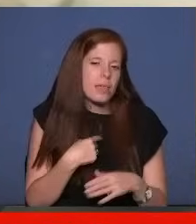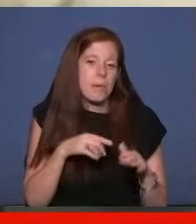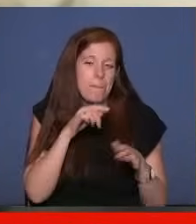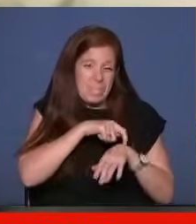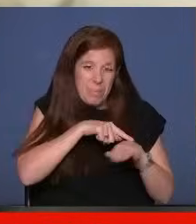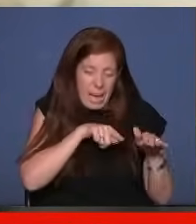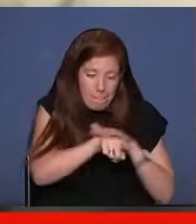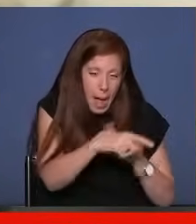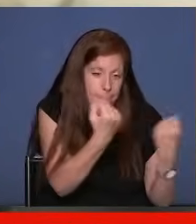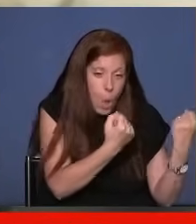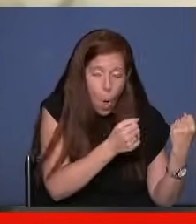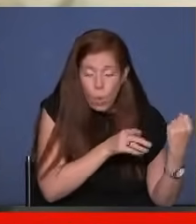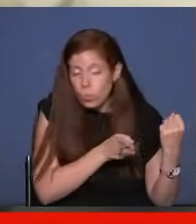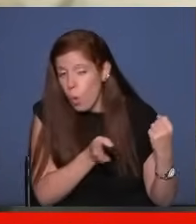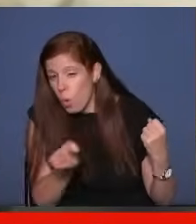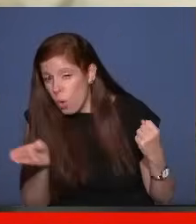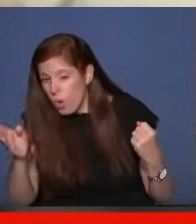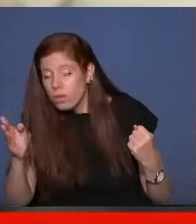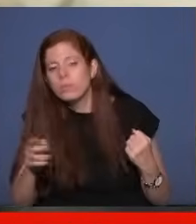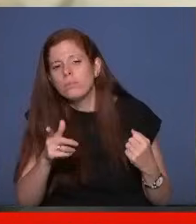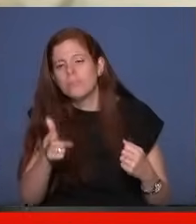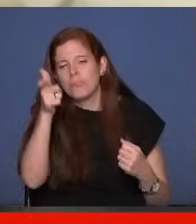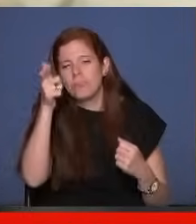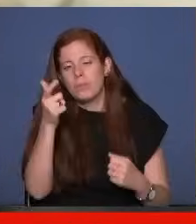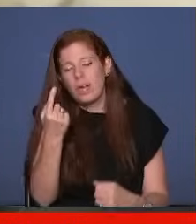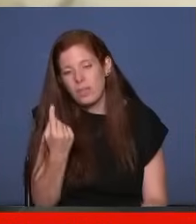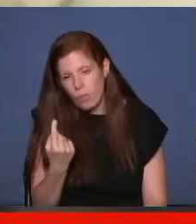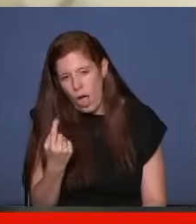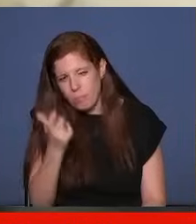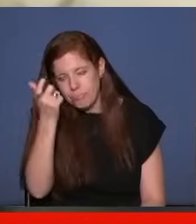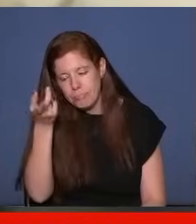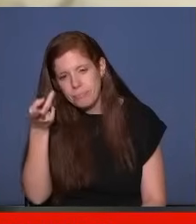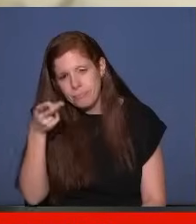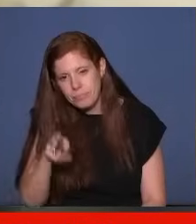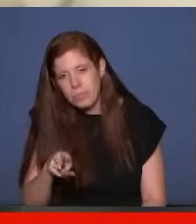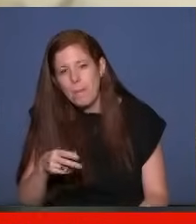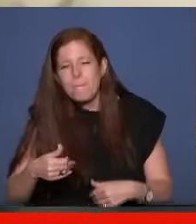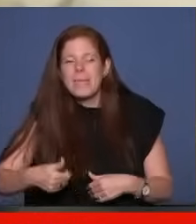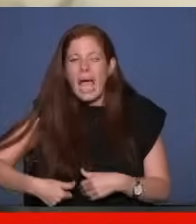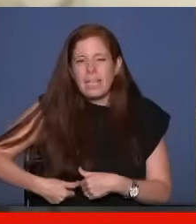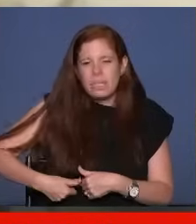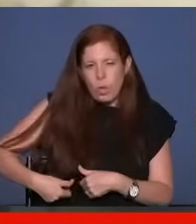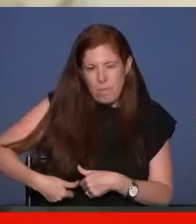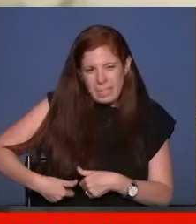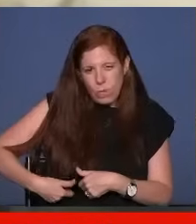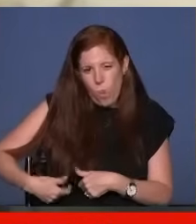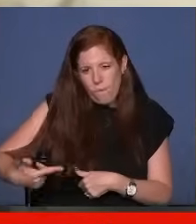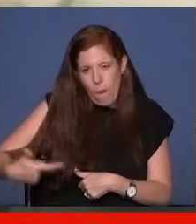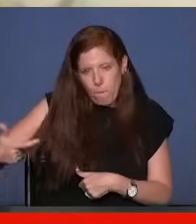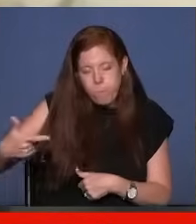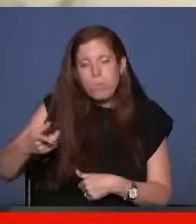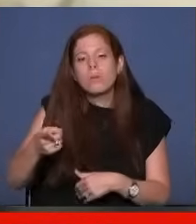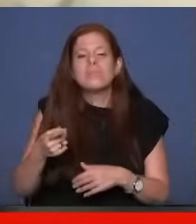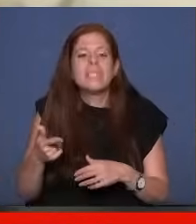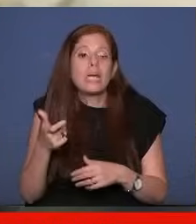מהאוטו לשול הדרך, חטף כדור אחד קטלני מתחת לצלעות בצד הגוף. זה כדור שלפי